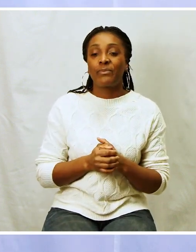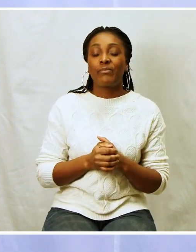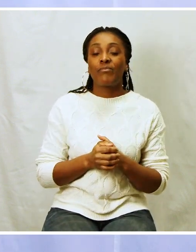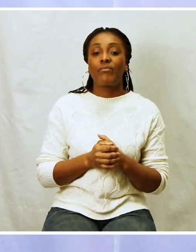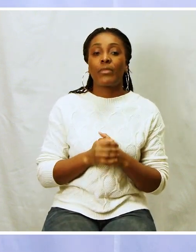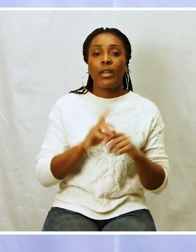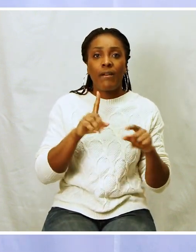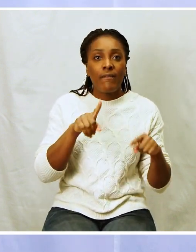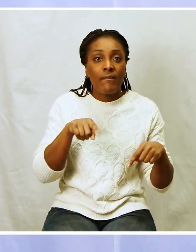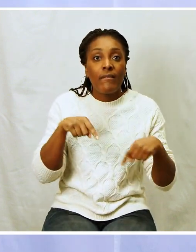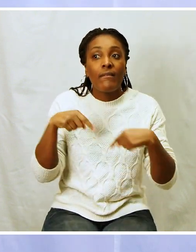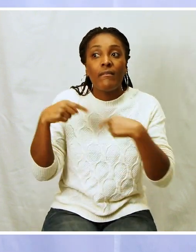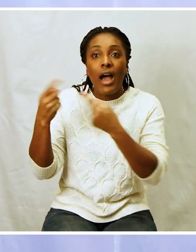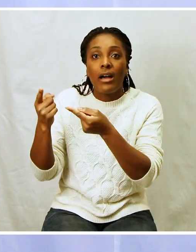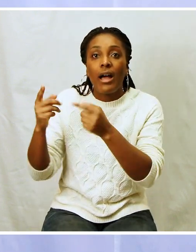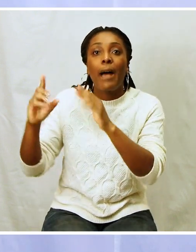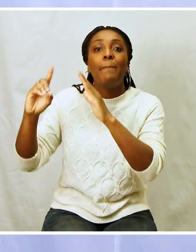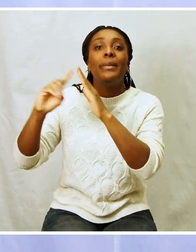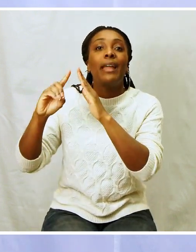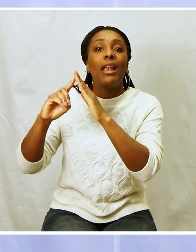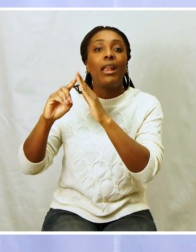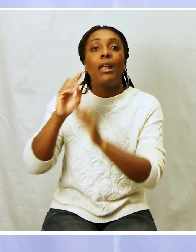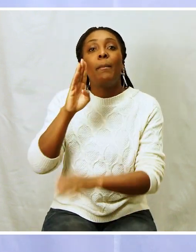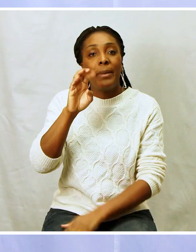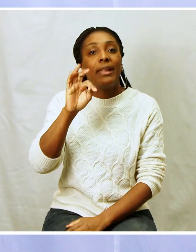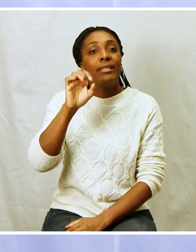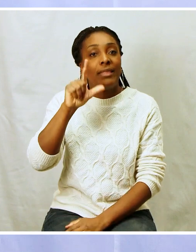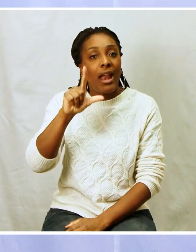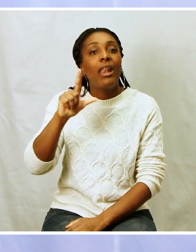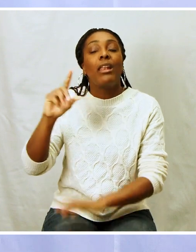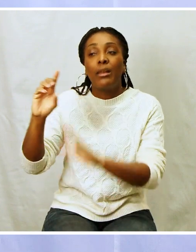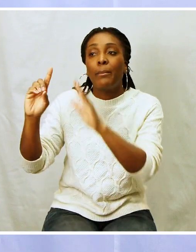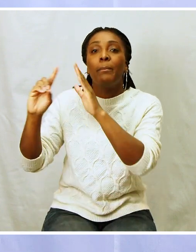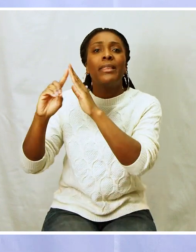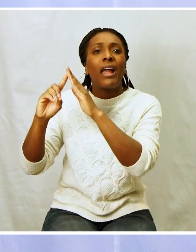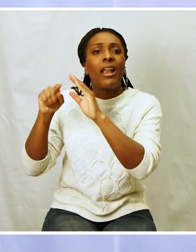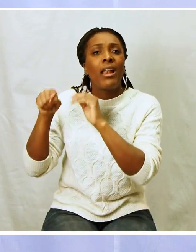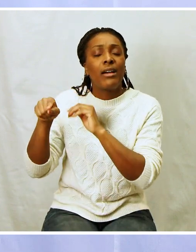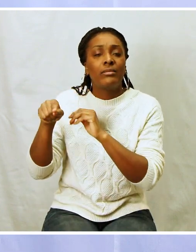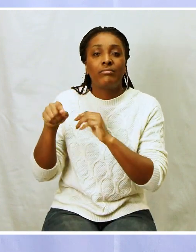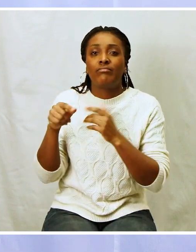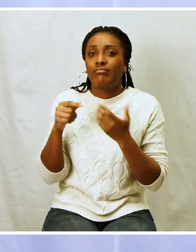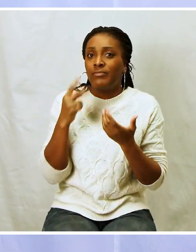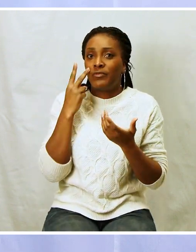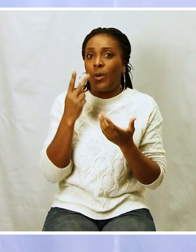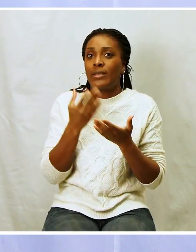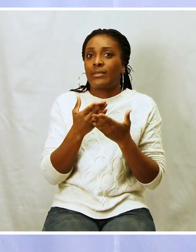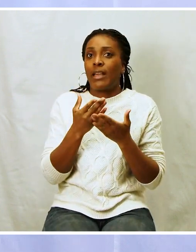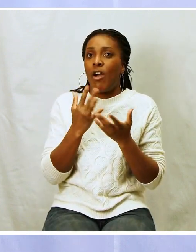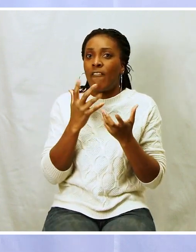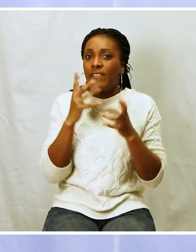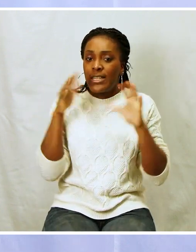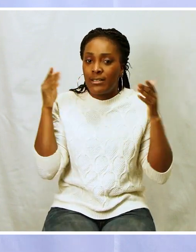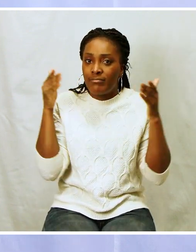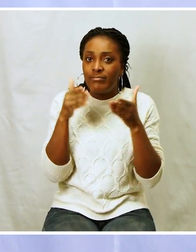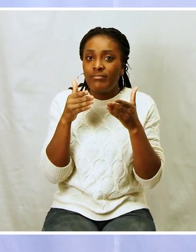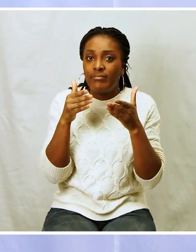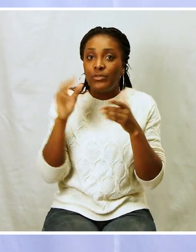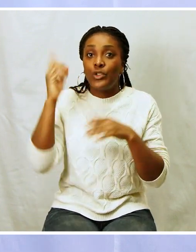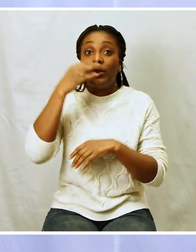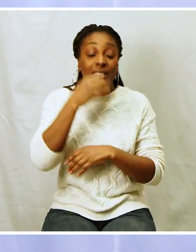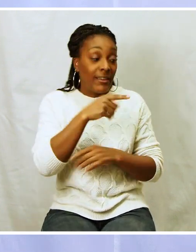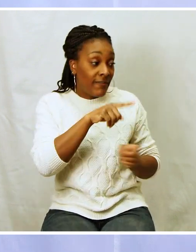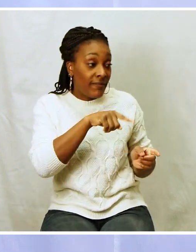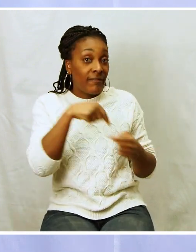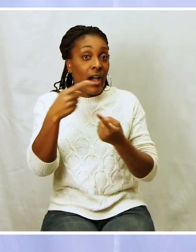Monte à Béthel, j'aimerais m'arrêter sur ça, monte à Béthel. On voit que quand Dieu donne l'ordre à Jacob de se lever, il lui donne une direction précise. Il